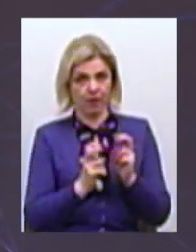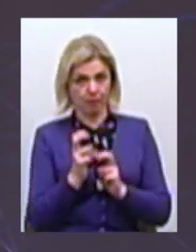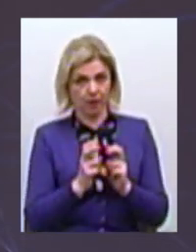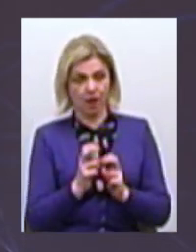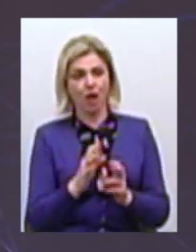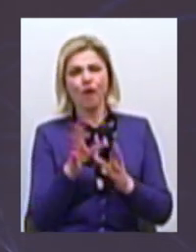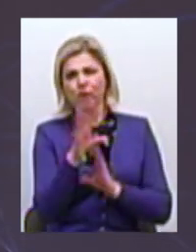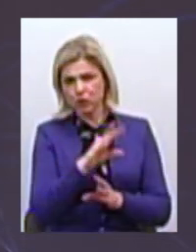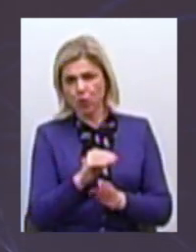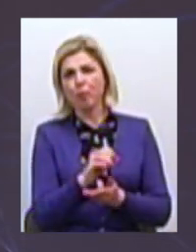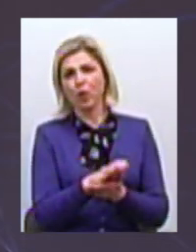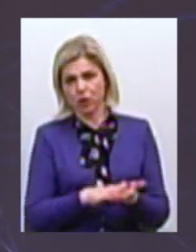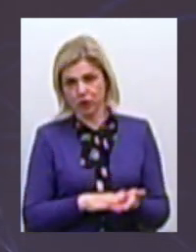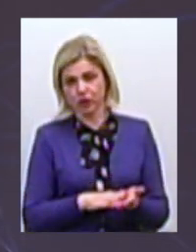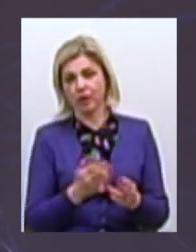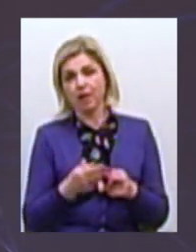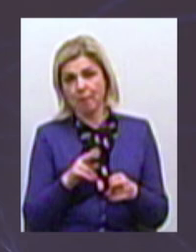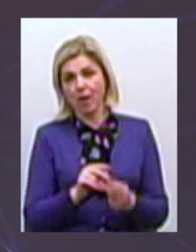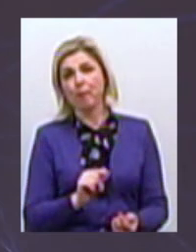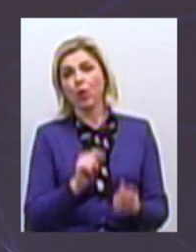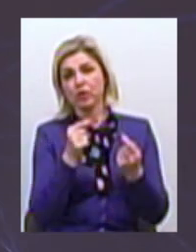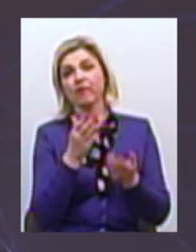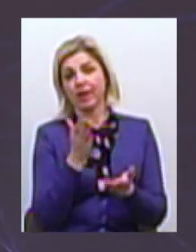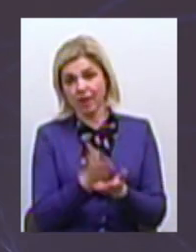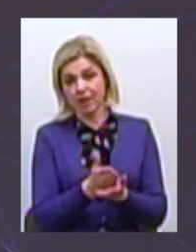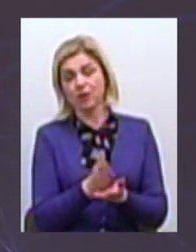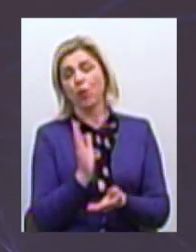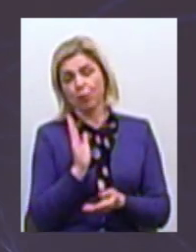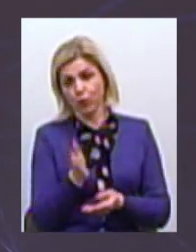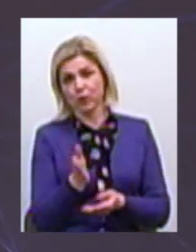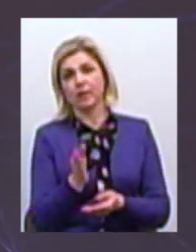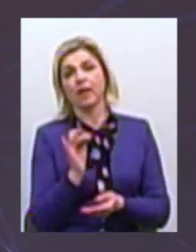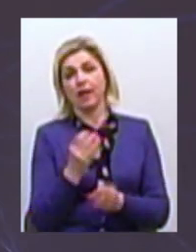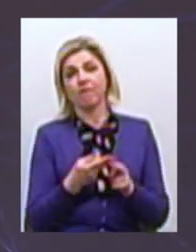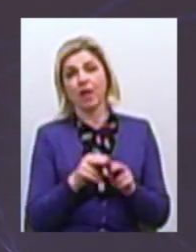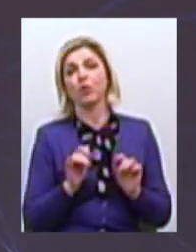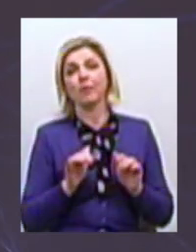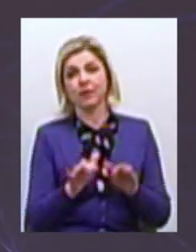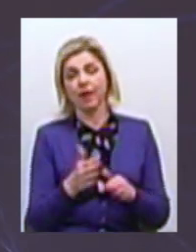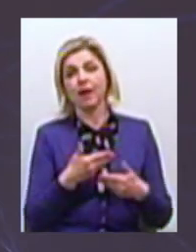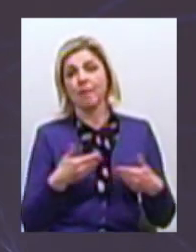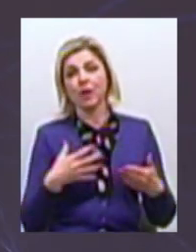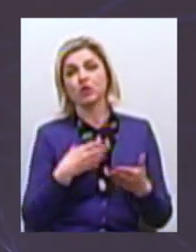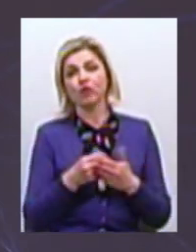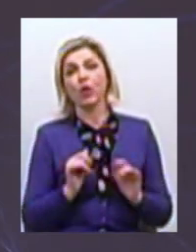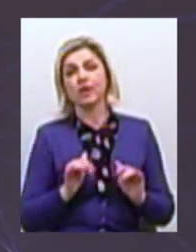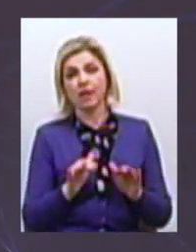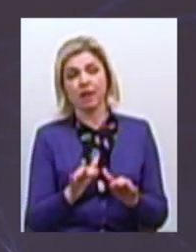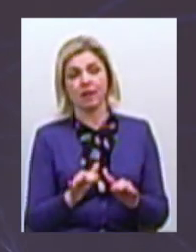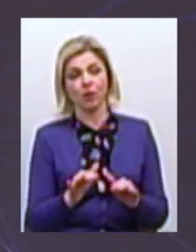есть все продолжается. Поэтому противостояние есть, оно будет. В этом деле мы своей деятельностью, скажем